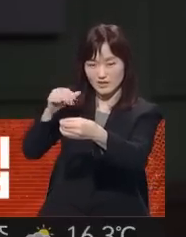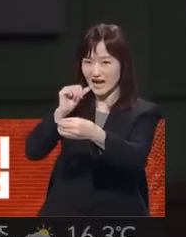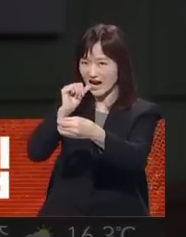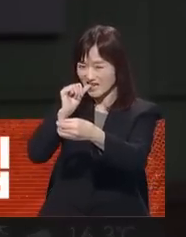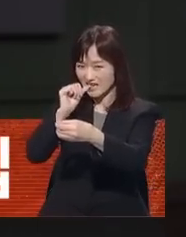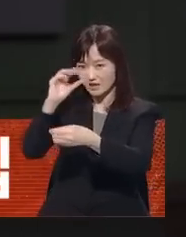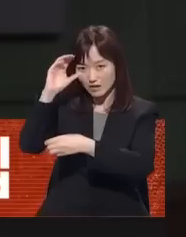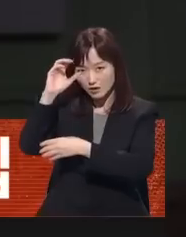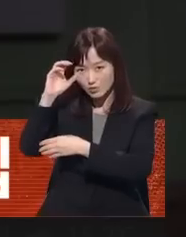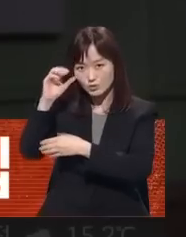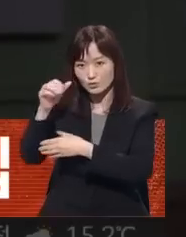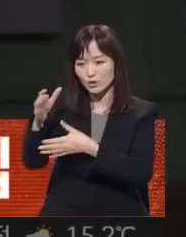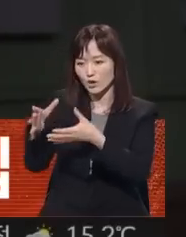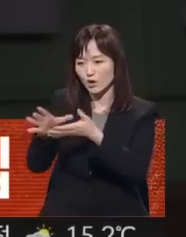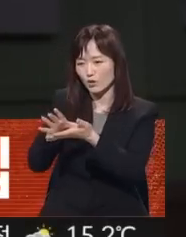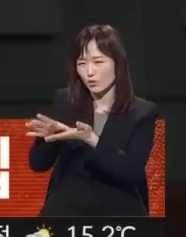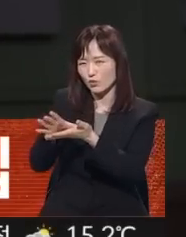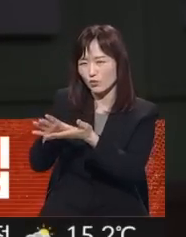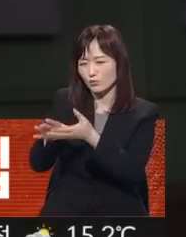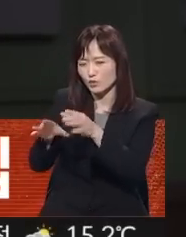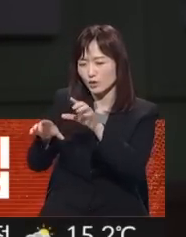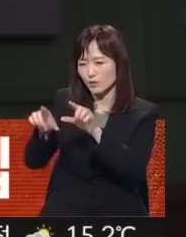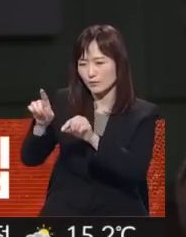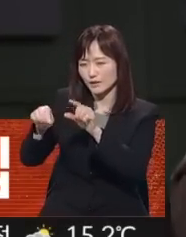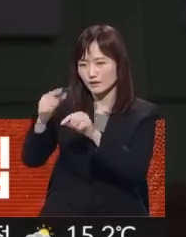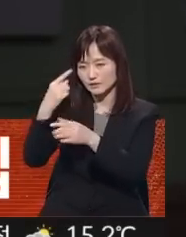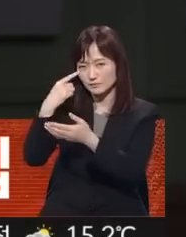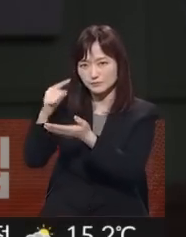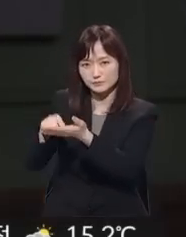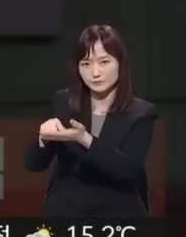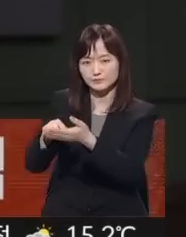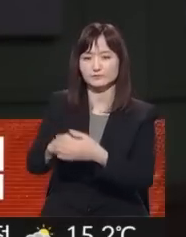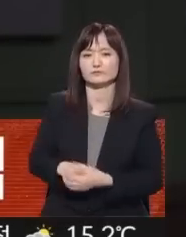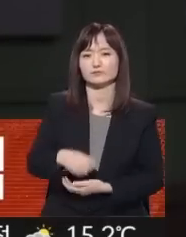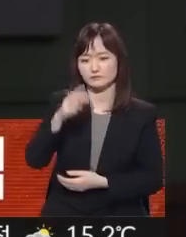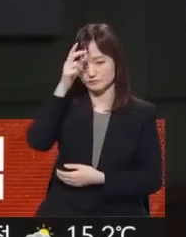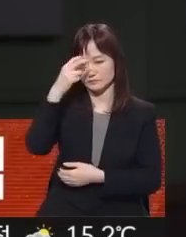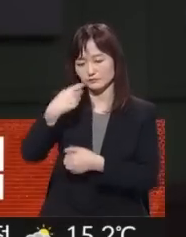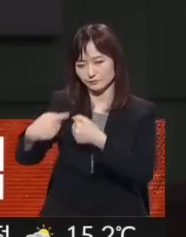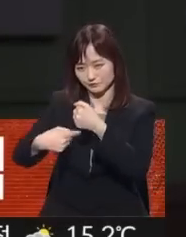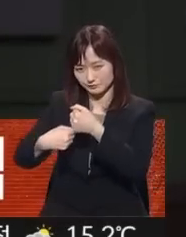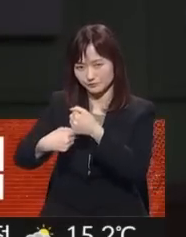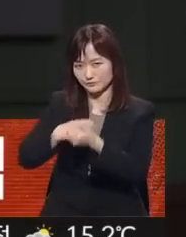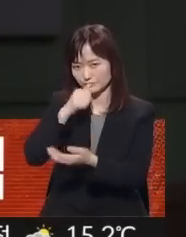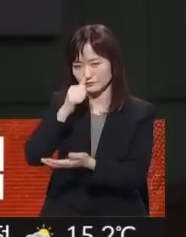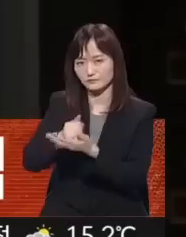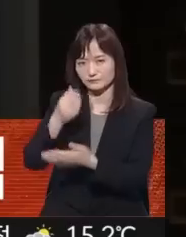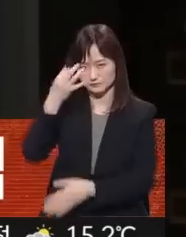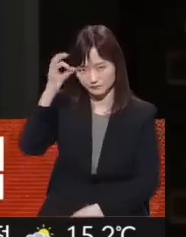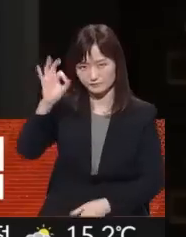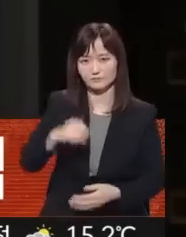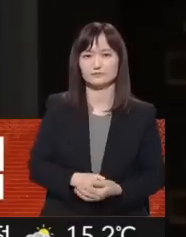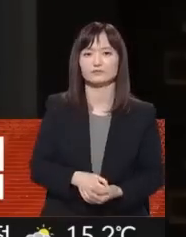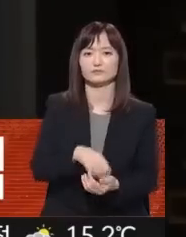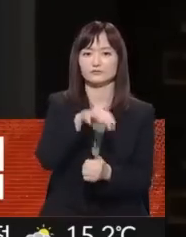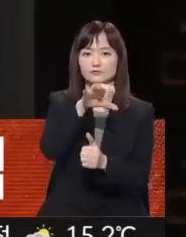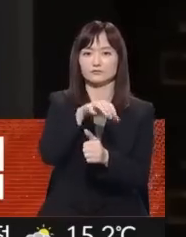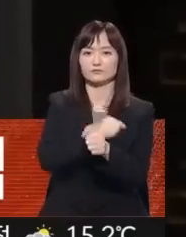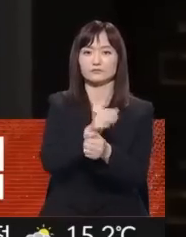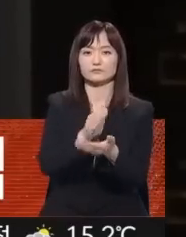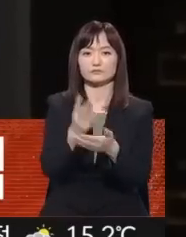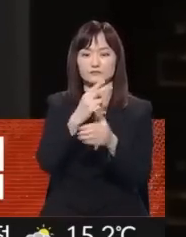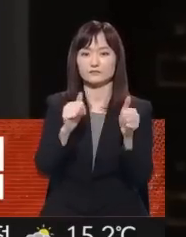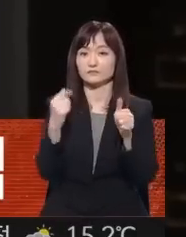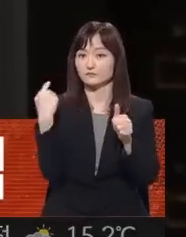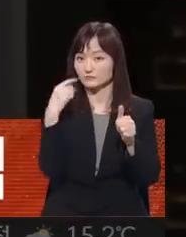고무밴드 표적지 이런 것들도 발견을 했습니다이 남성은 경찰조사에서 범행을 인정했습니다 자 영장심사 있었죠 어제